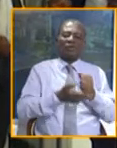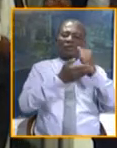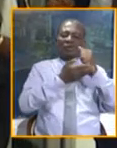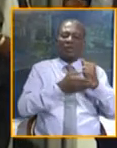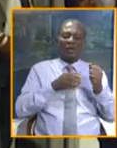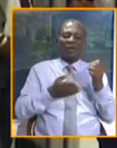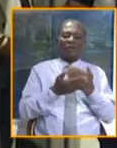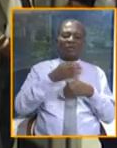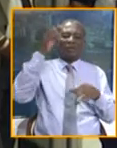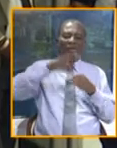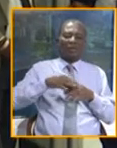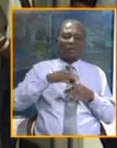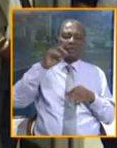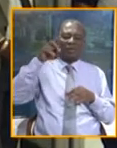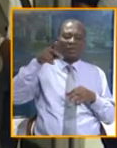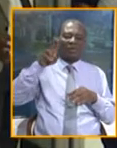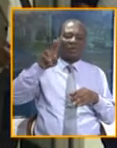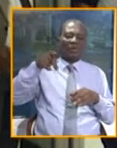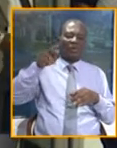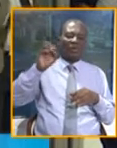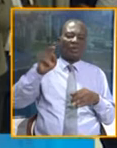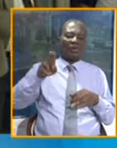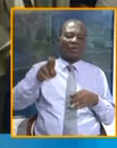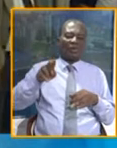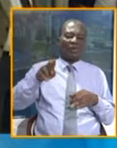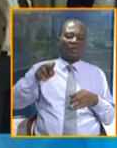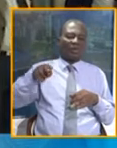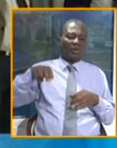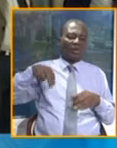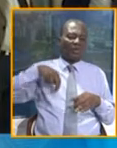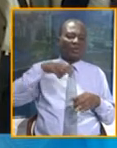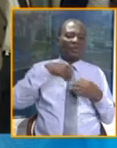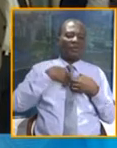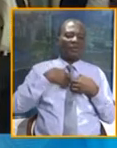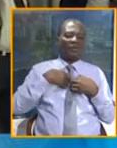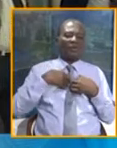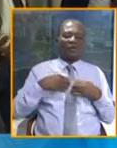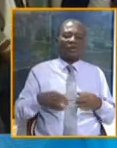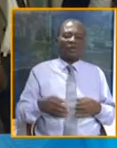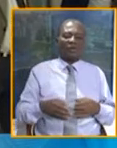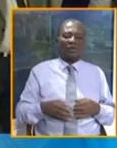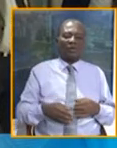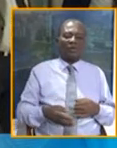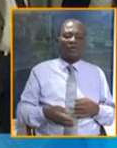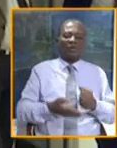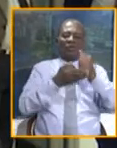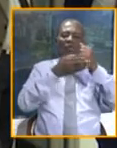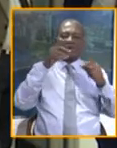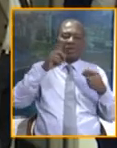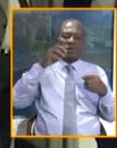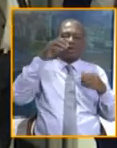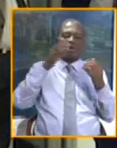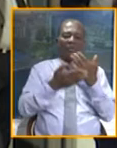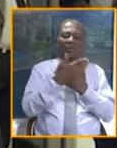vote l'UDPCI. Pourquoi ? Non, mais nous, on l'a soutenu. On l'a d'abord soutenu par une déclaration que j'ai faite